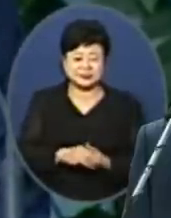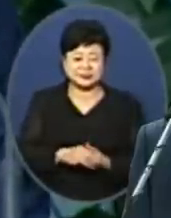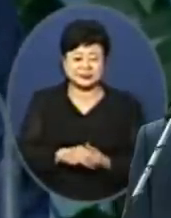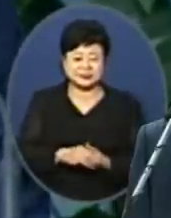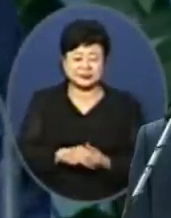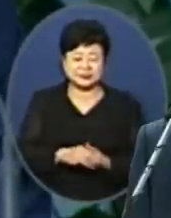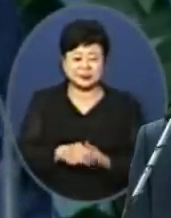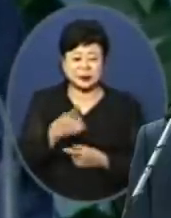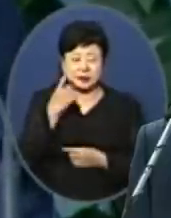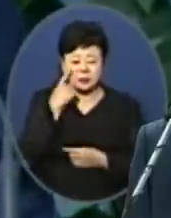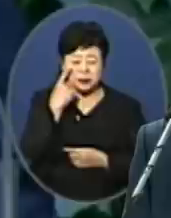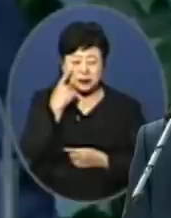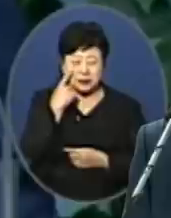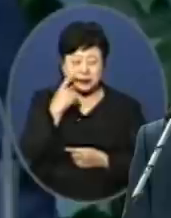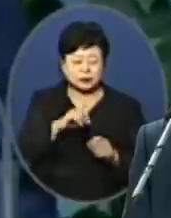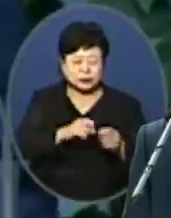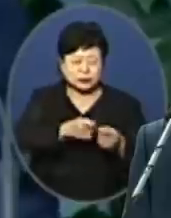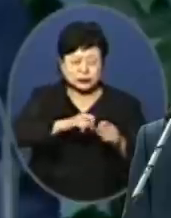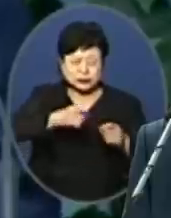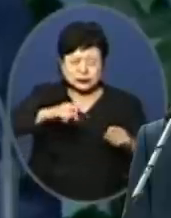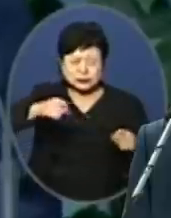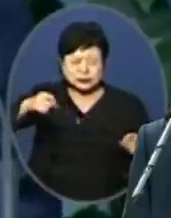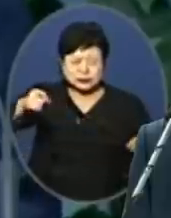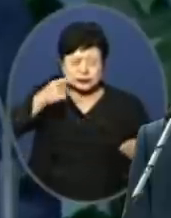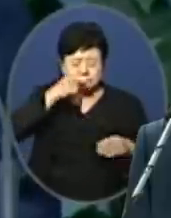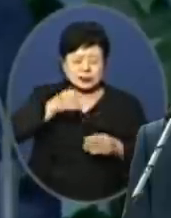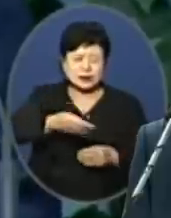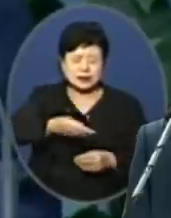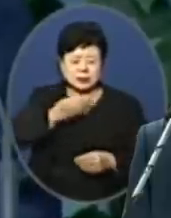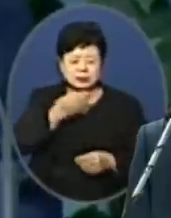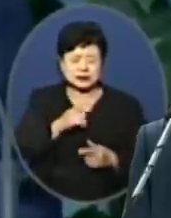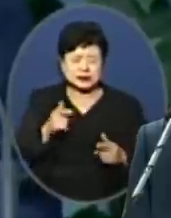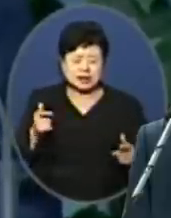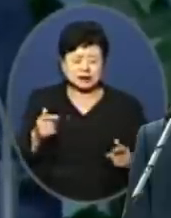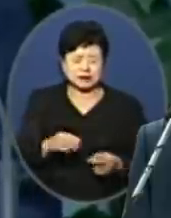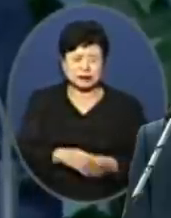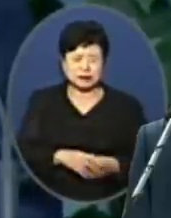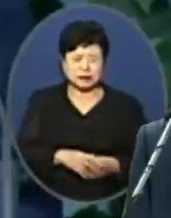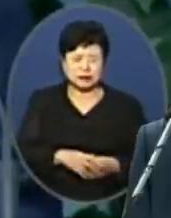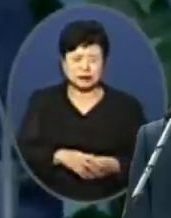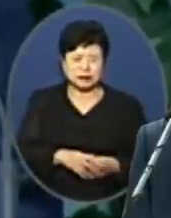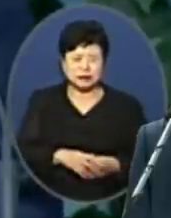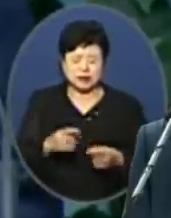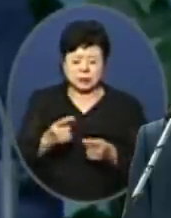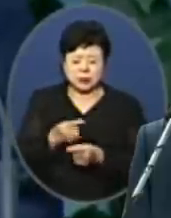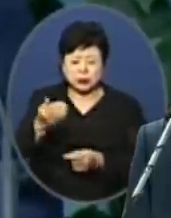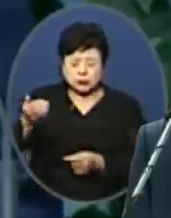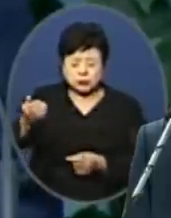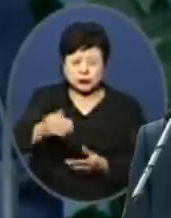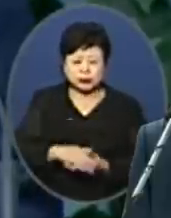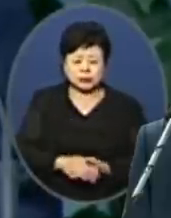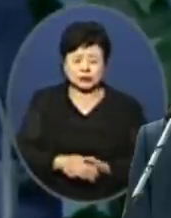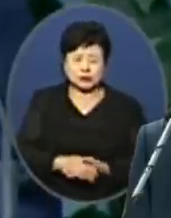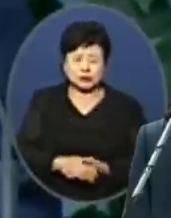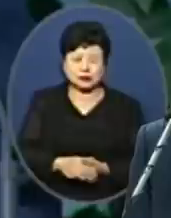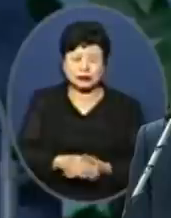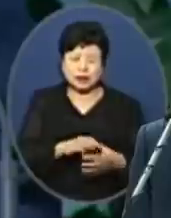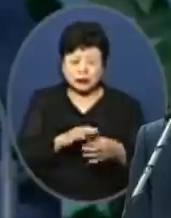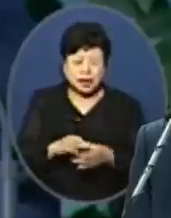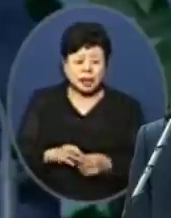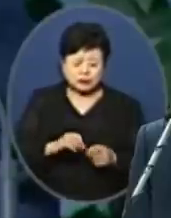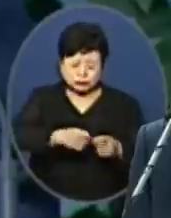유도하라고 해서 차도 마시지 않은 차를 자꾸 받고 갖다 놓아도 눈치를 채지